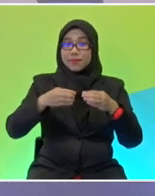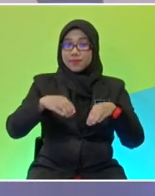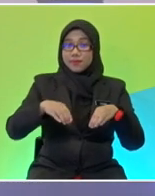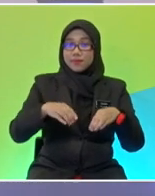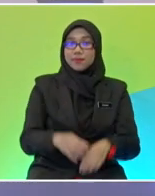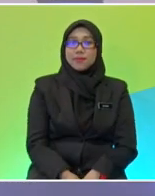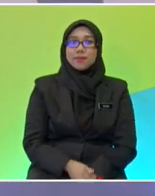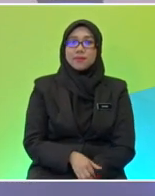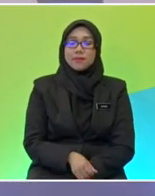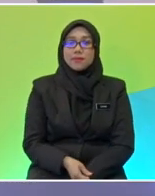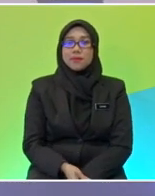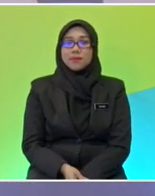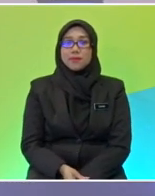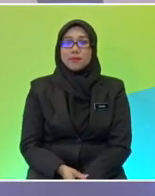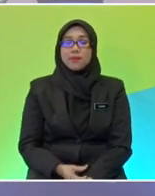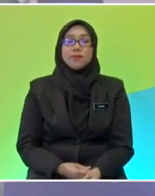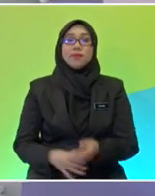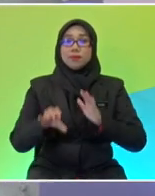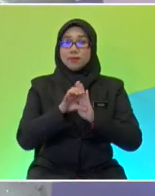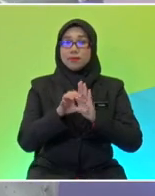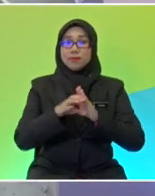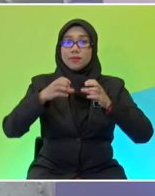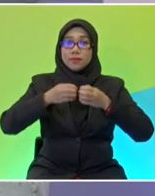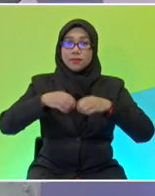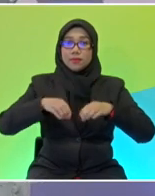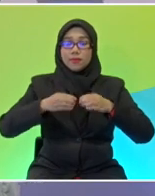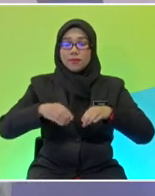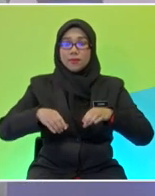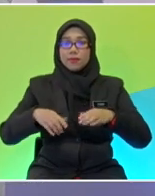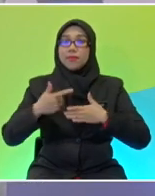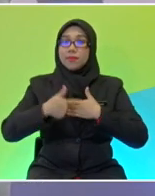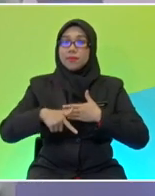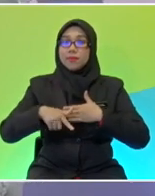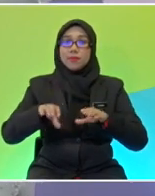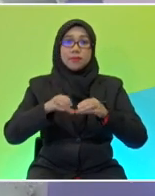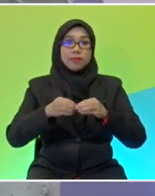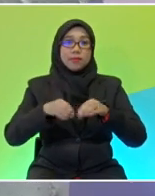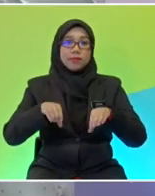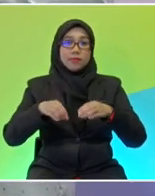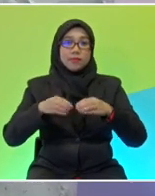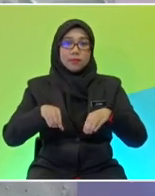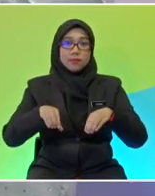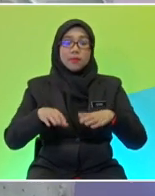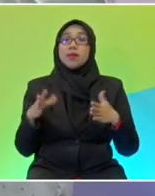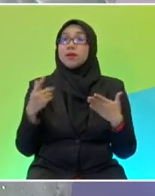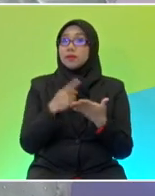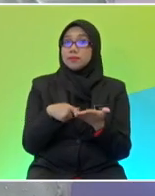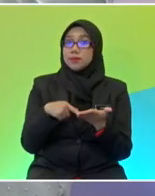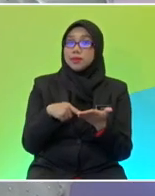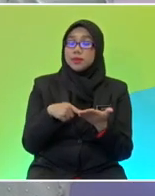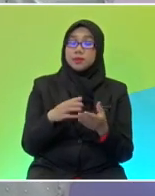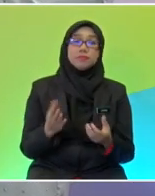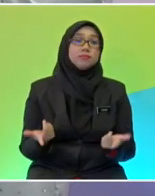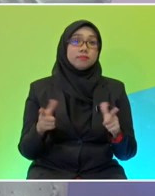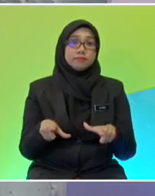nya sedang bertelur jadi kita berlaku pada telur tersebut yaitu kita